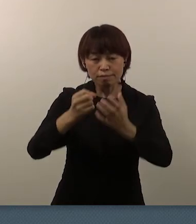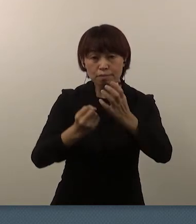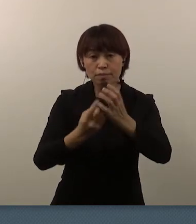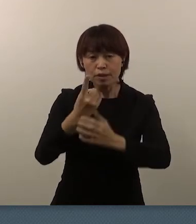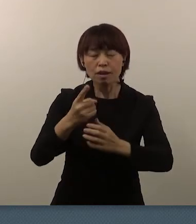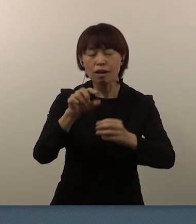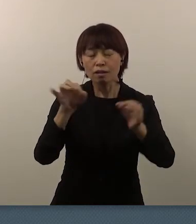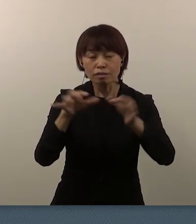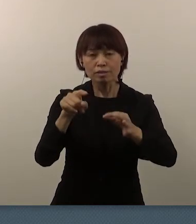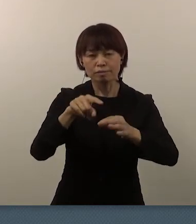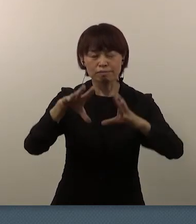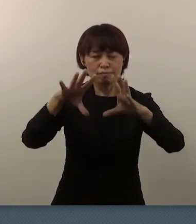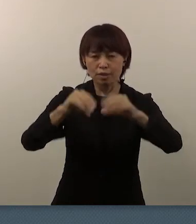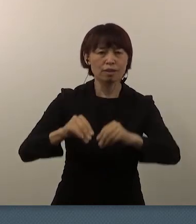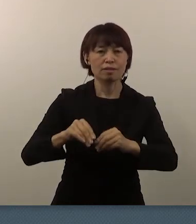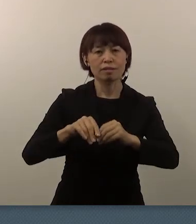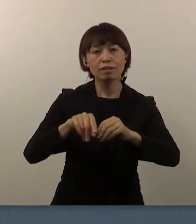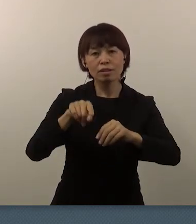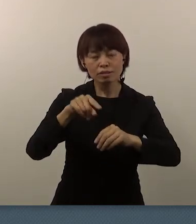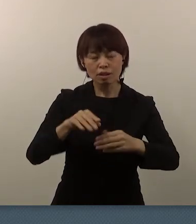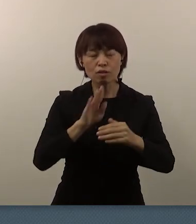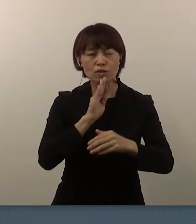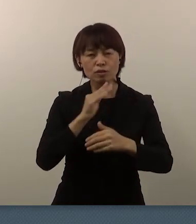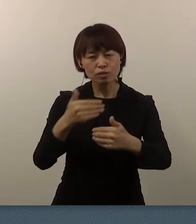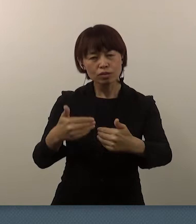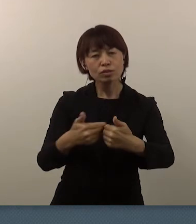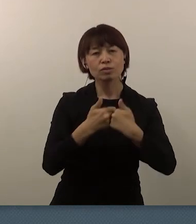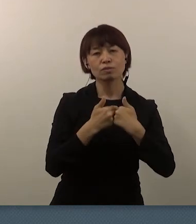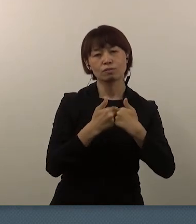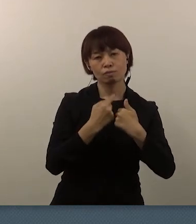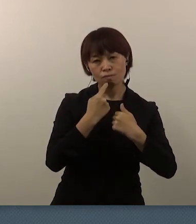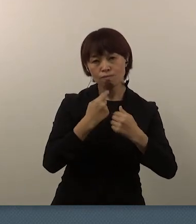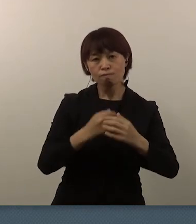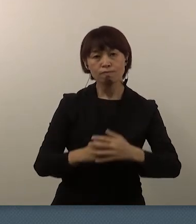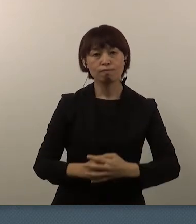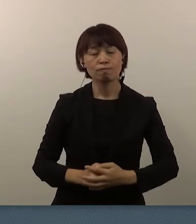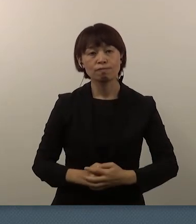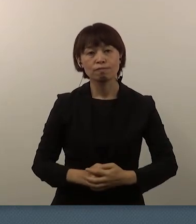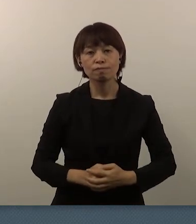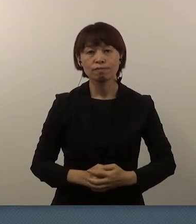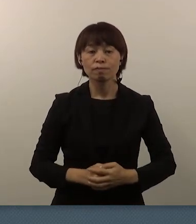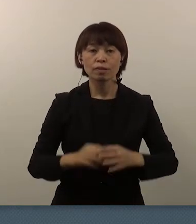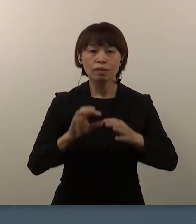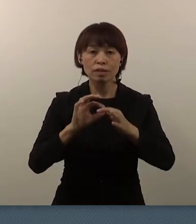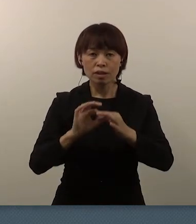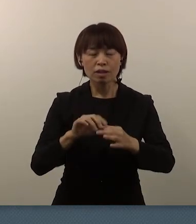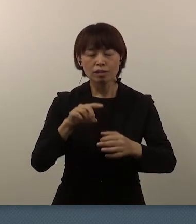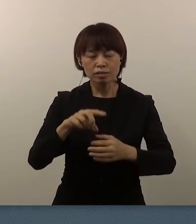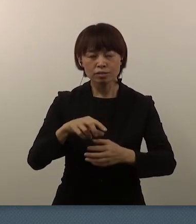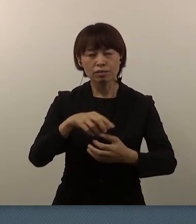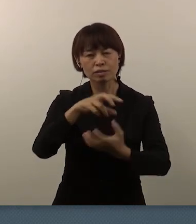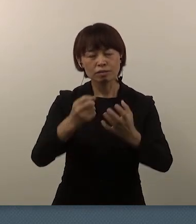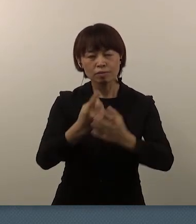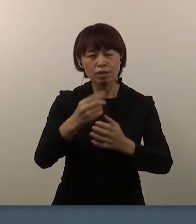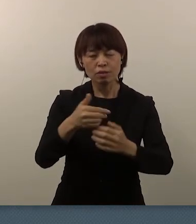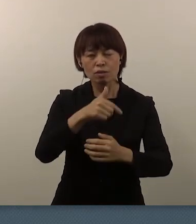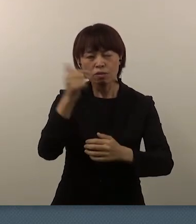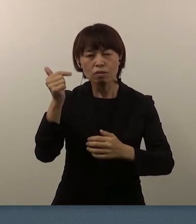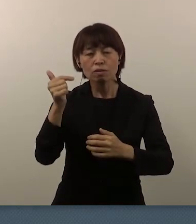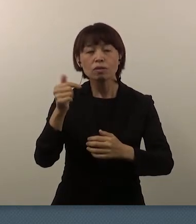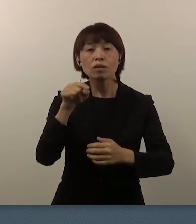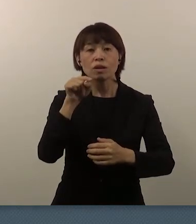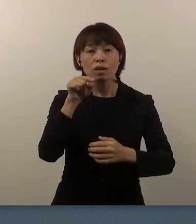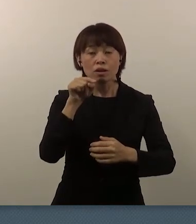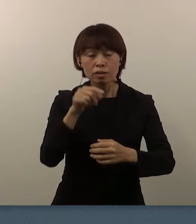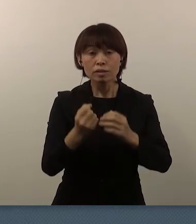きてしまったということ、それは大変心外であったということでありまして、ですからそういった悲惨な事件をそのバネにしてですね、